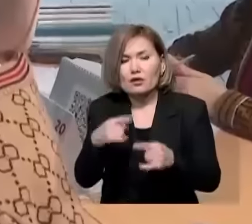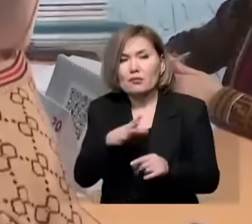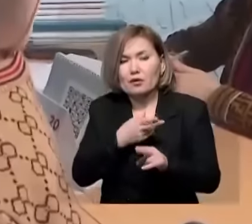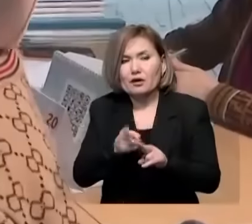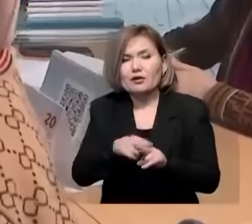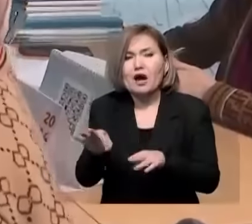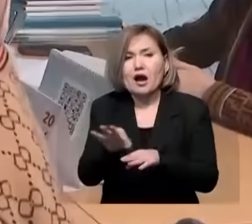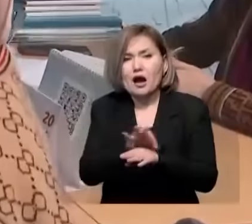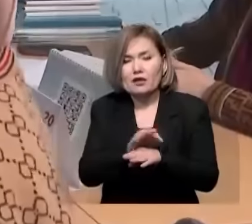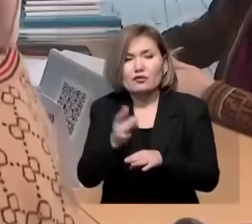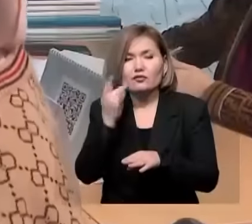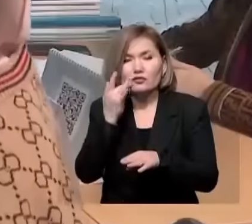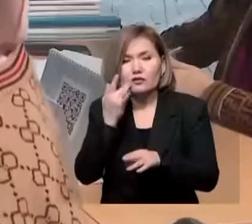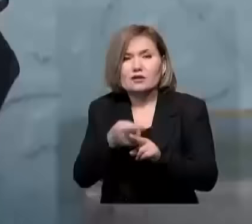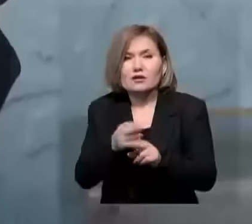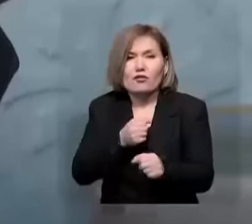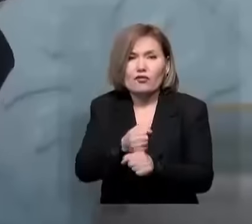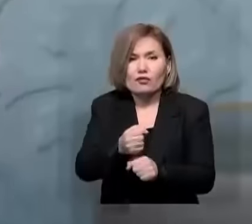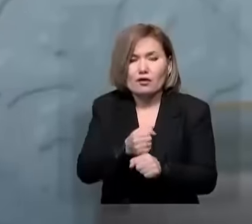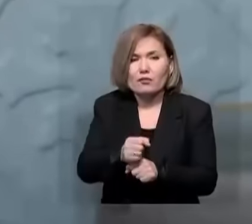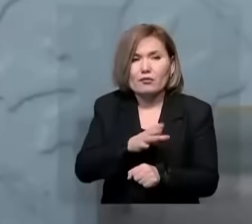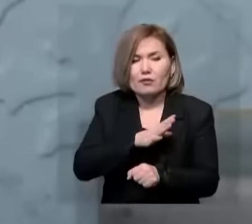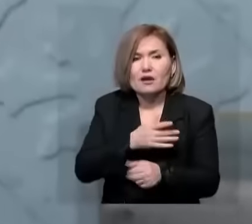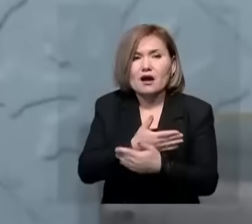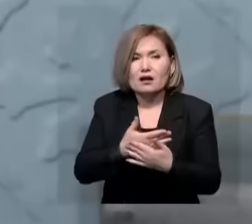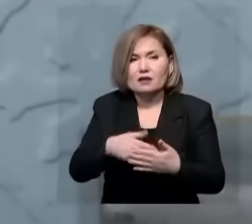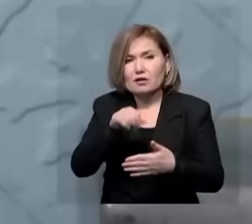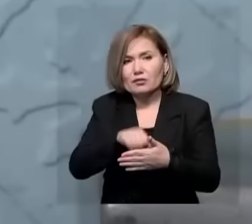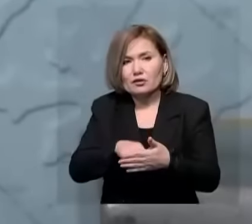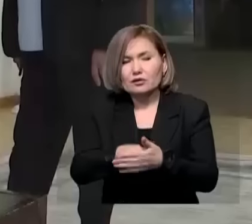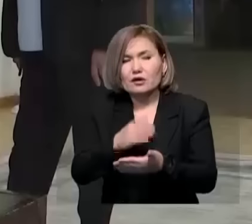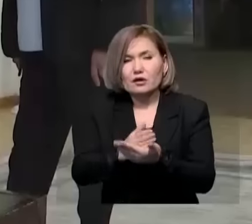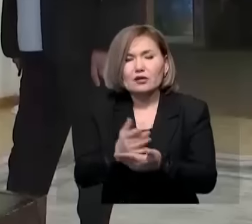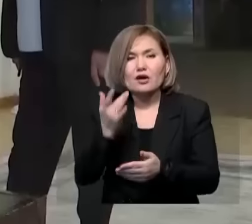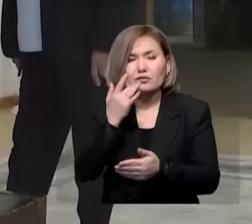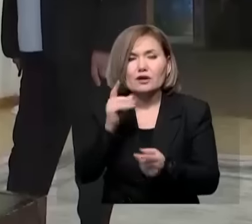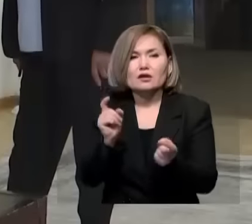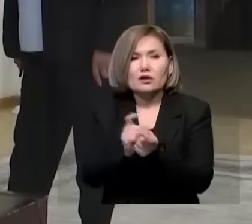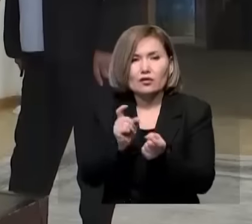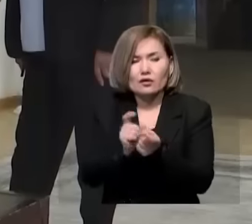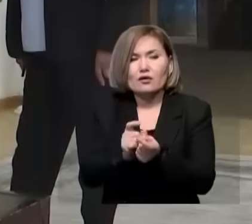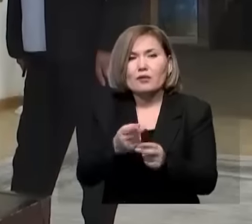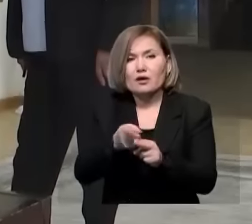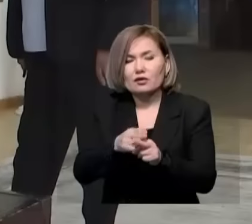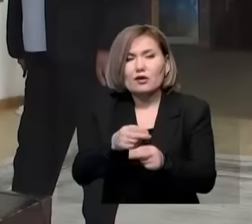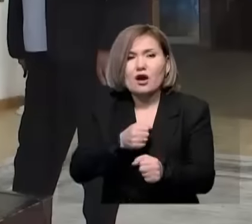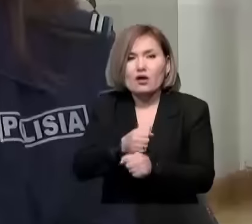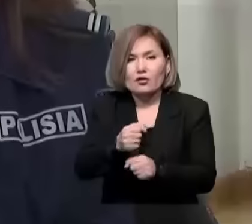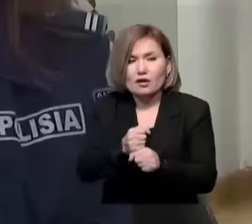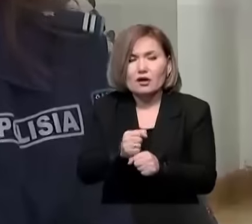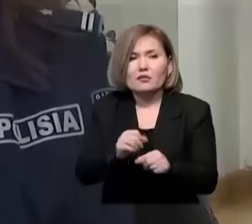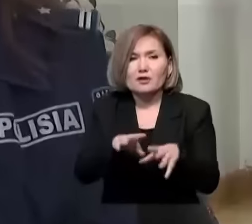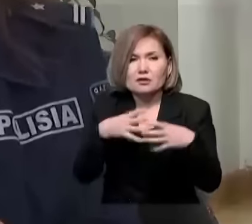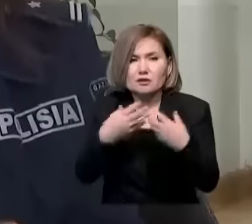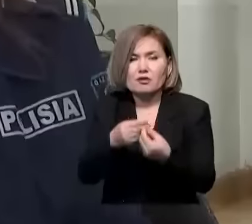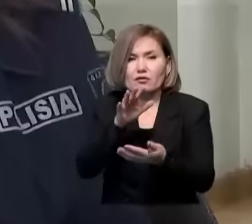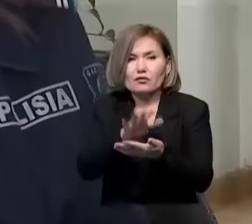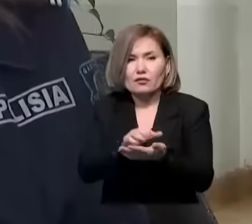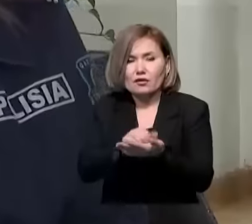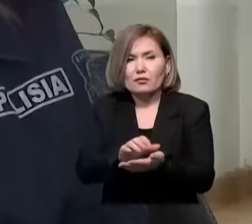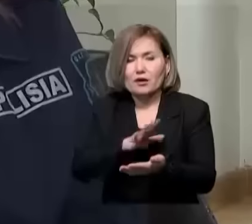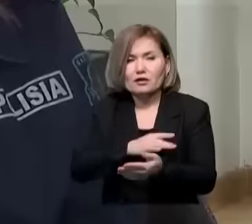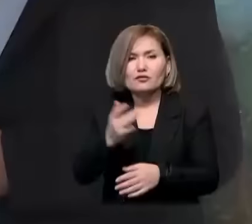күйеуімен дәм тұзы жараспады. Оған сан түрлі себеп бар. Жиі қайталанатын ұрыс-керістен жанұя шырқы бұзылды.